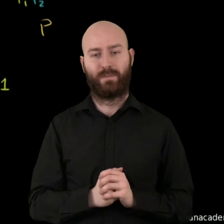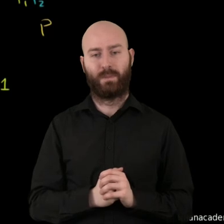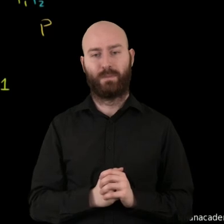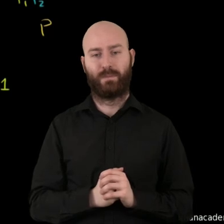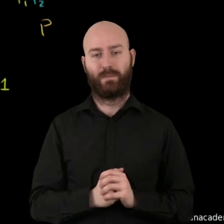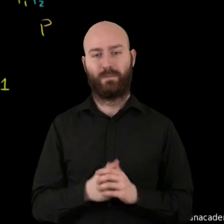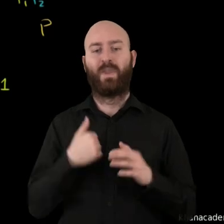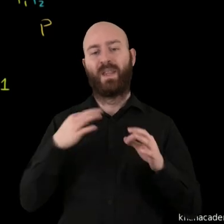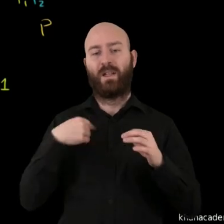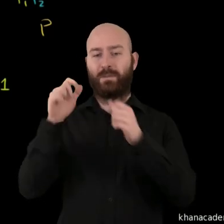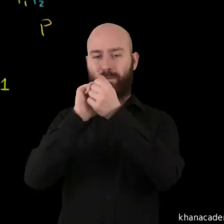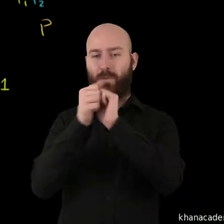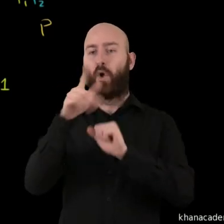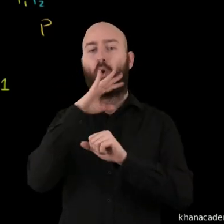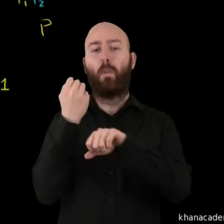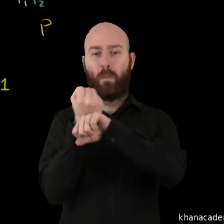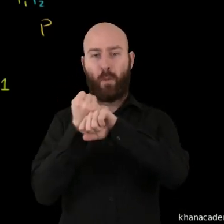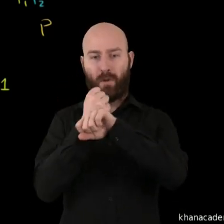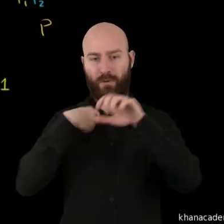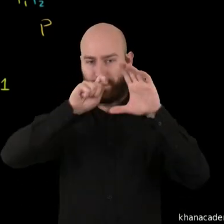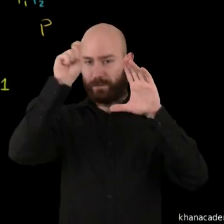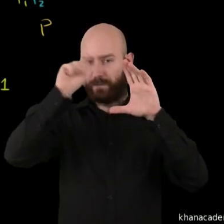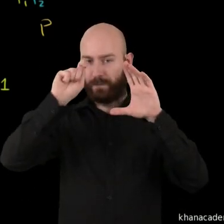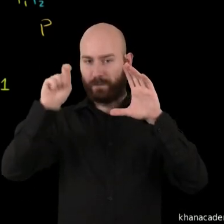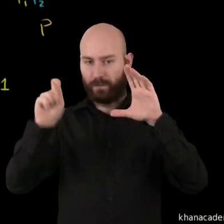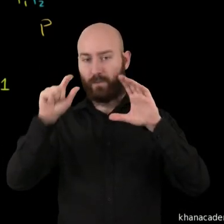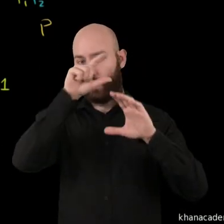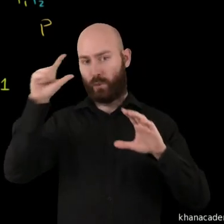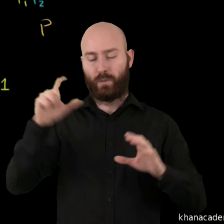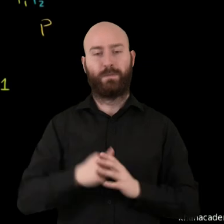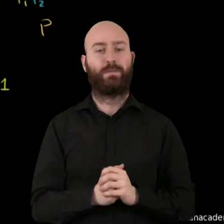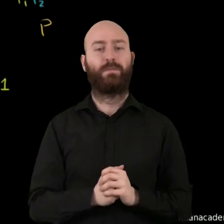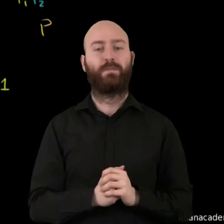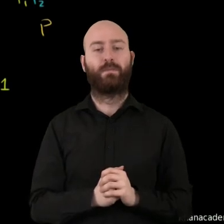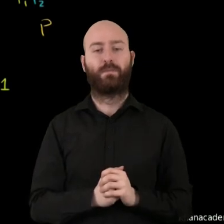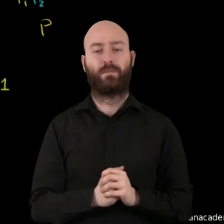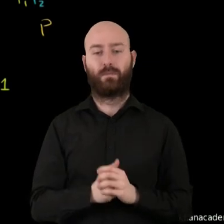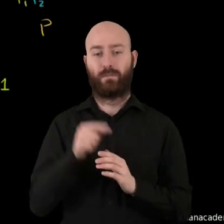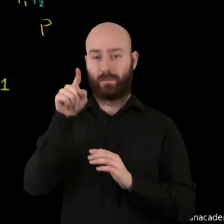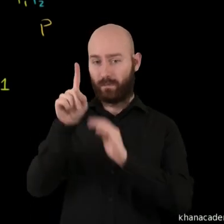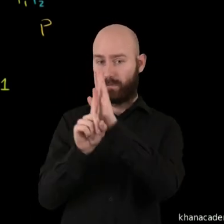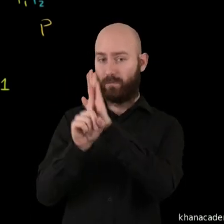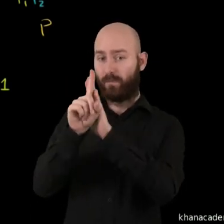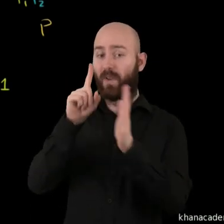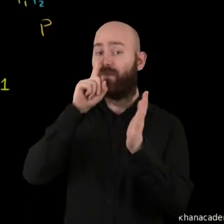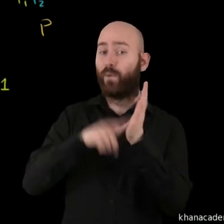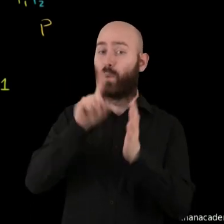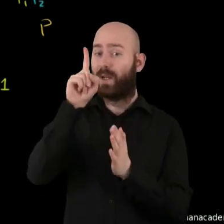dolarów. Nie 200. Ten obszar. Zmienię kolor na pomarańczowy. Ten obszar.